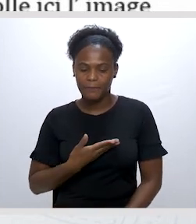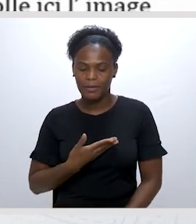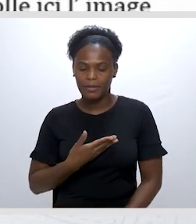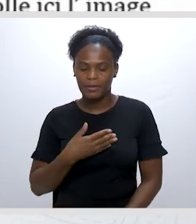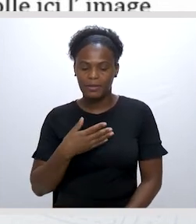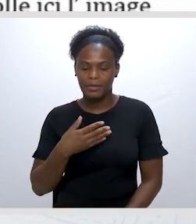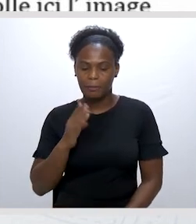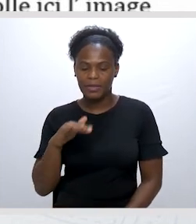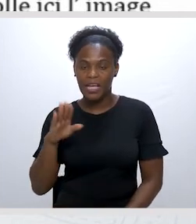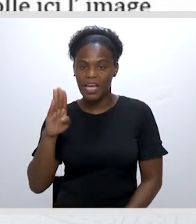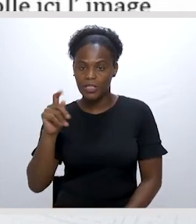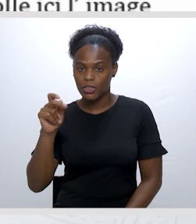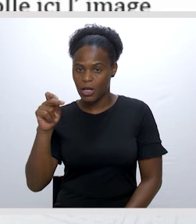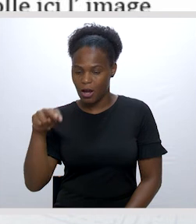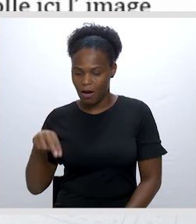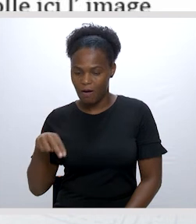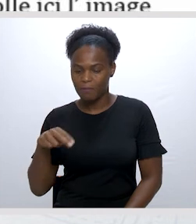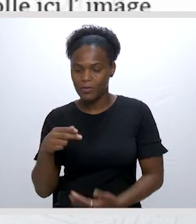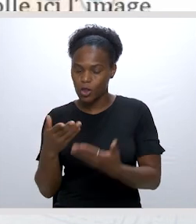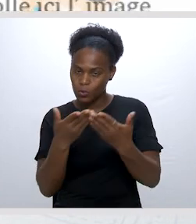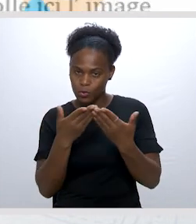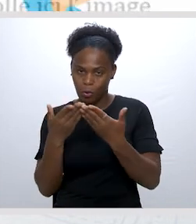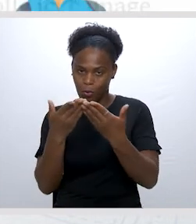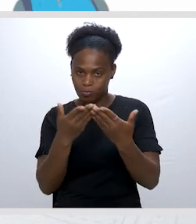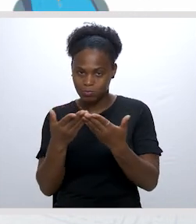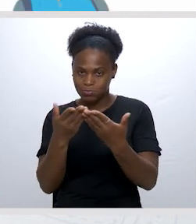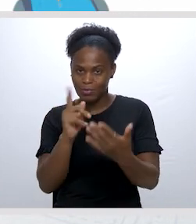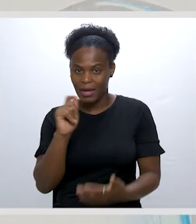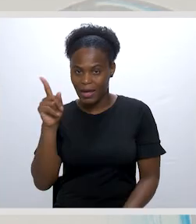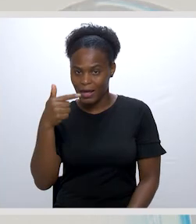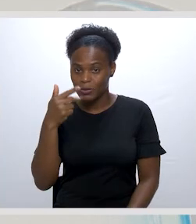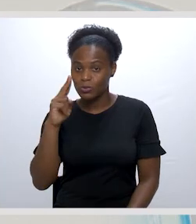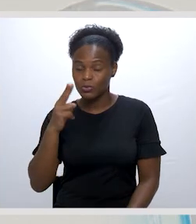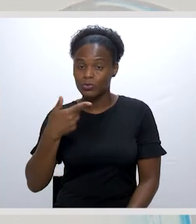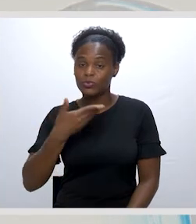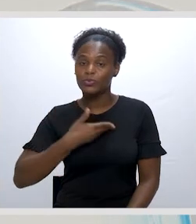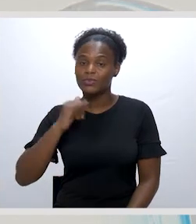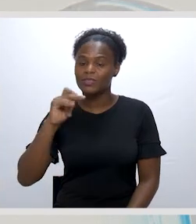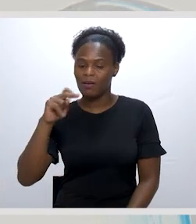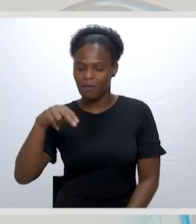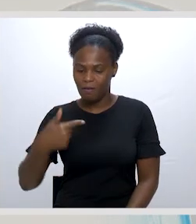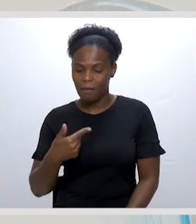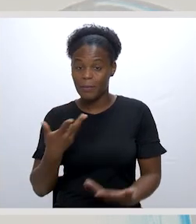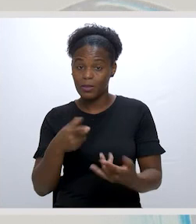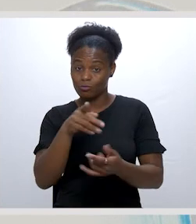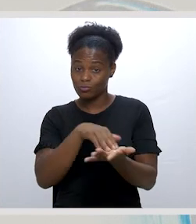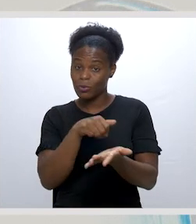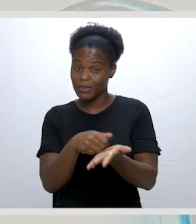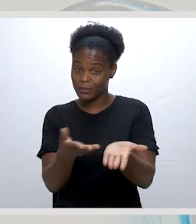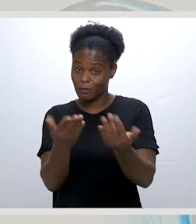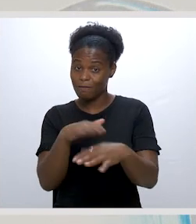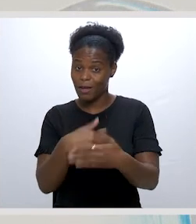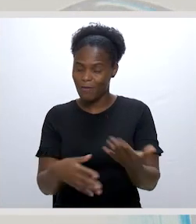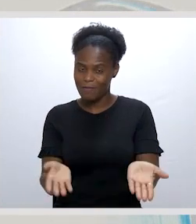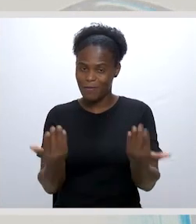D, le petit Jean est étudiant. Maintenant, c'est à vous de faire la